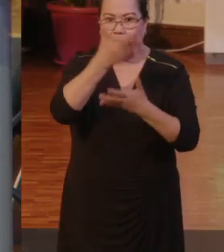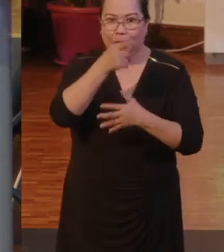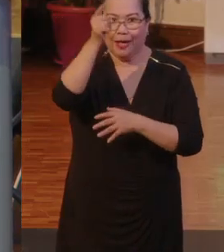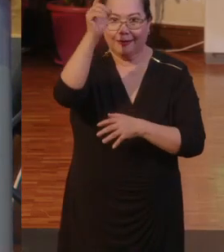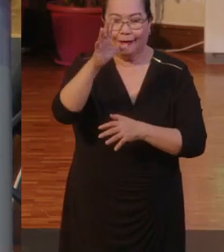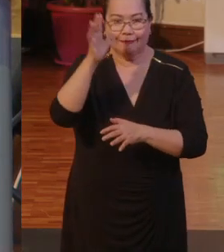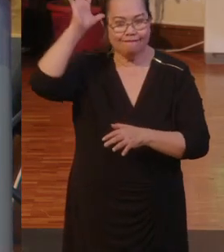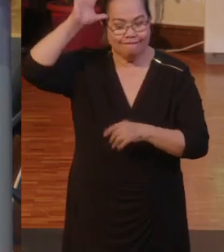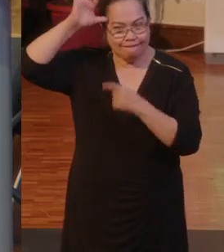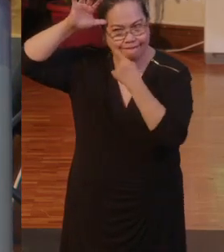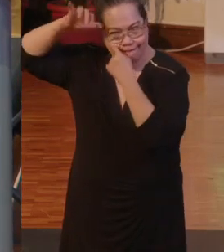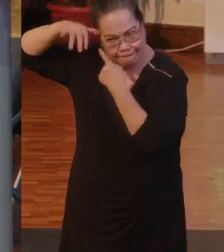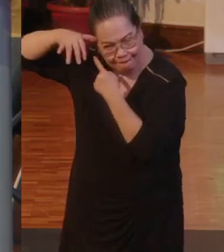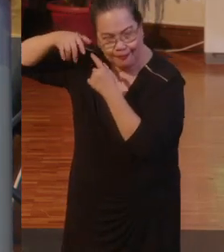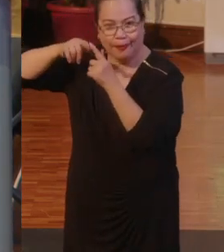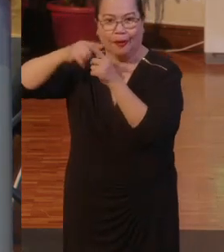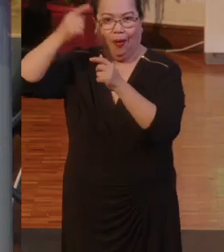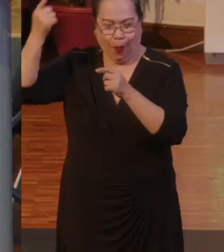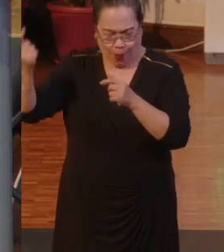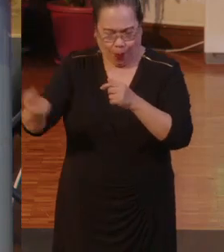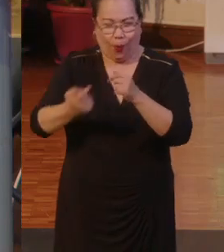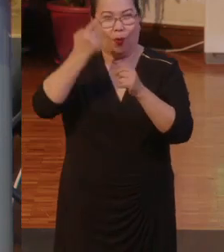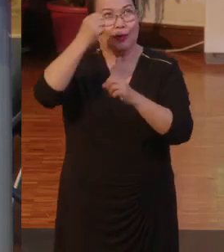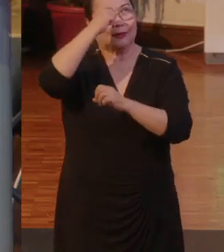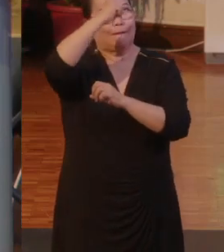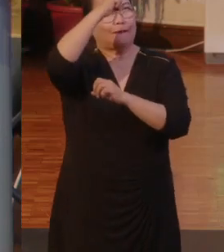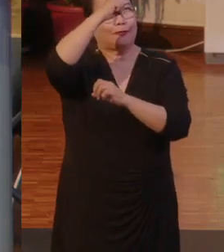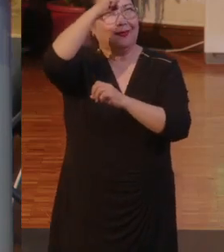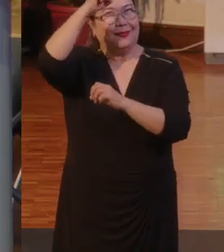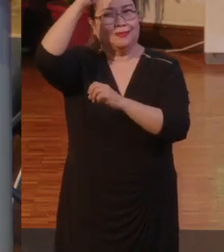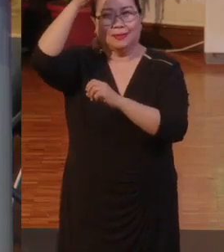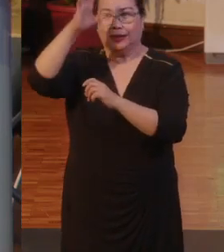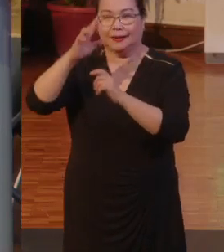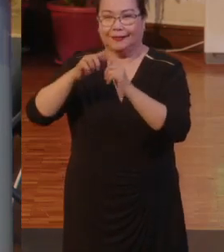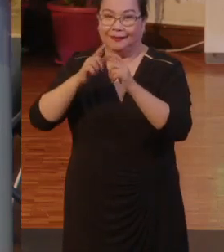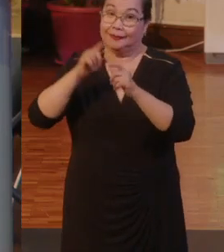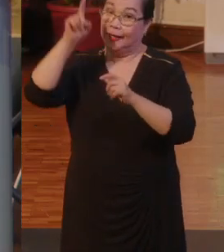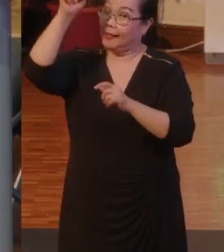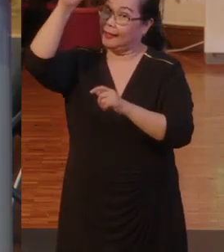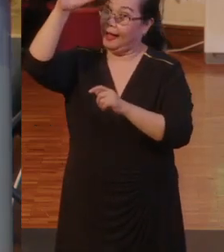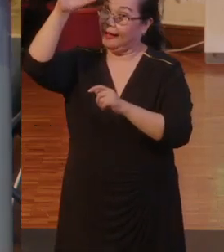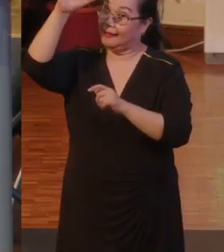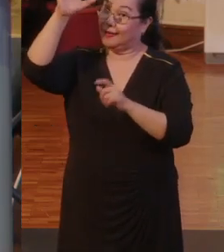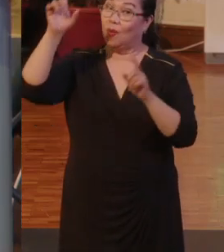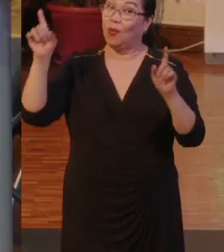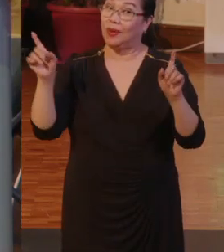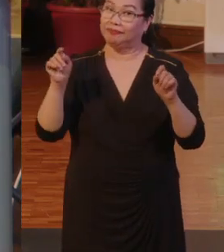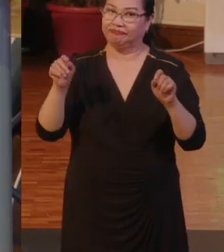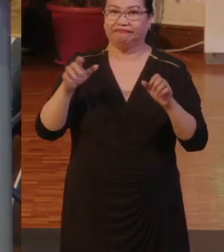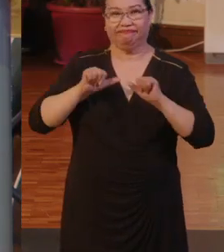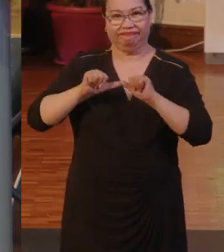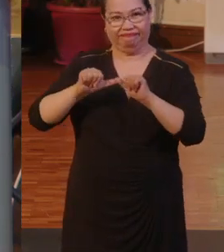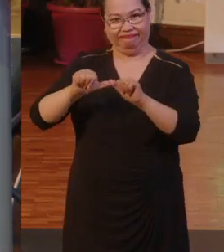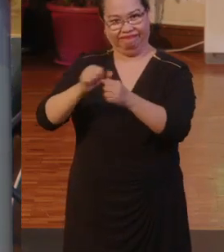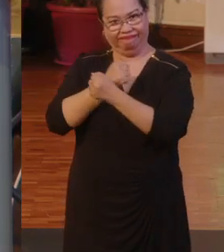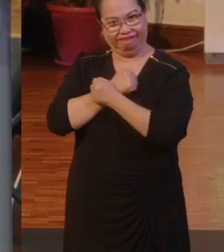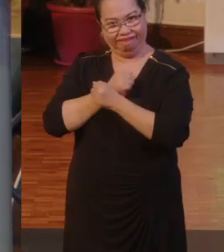Kanya, kahit na sila ay patuloy na nagre-rebelde sa Kanya. Tapat ang pagliligtas ng ating